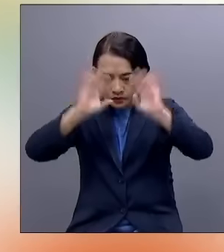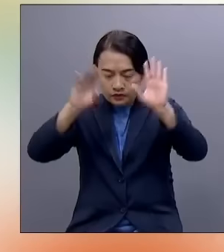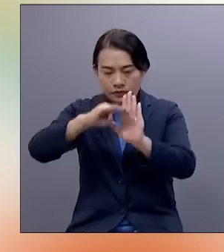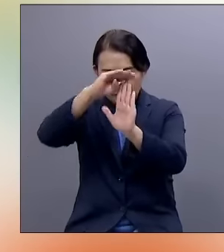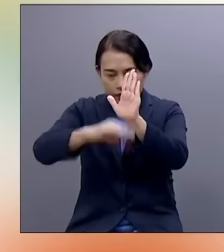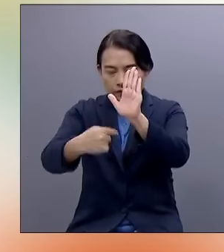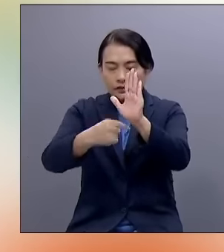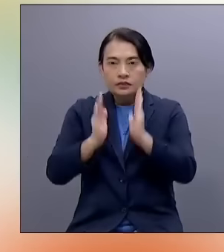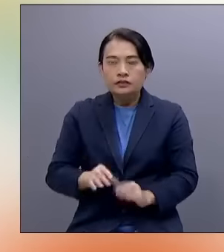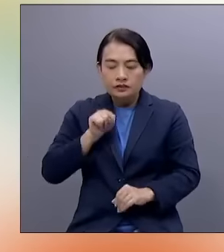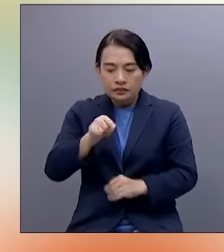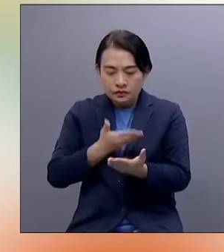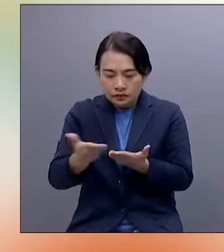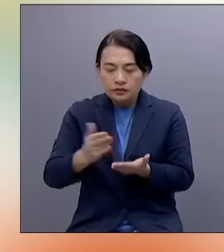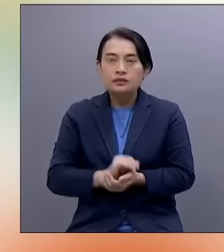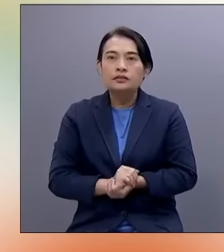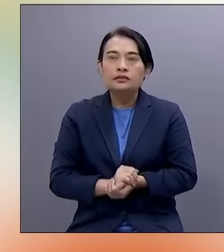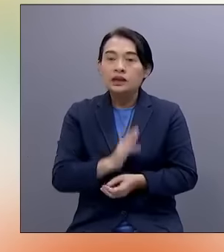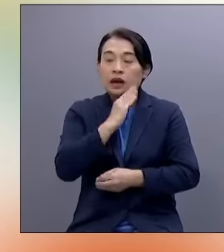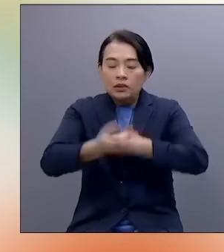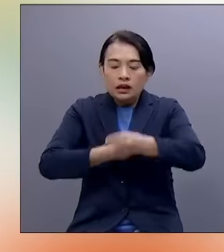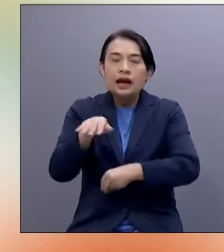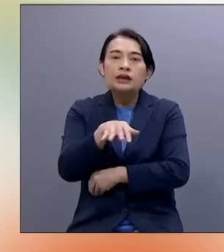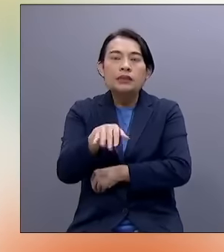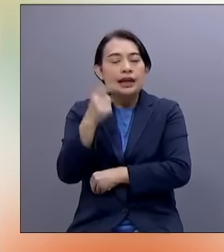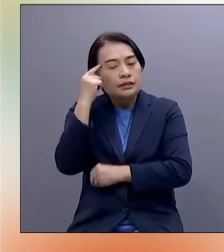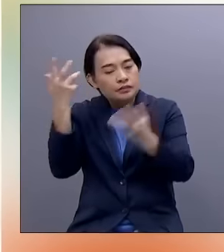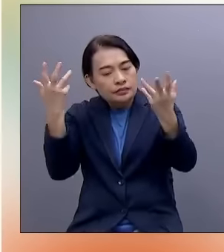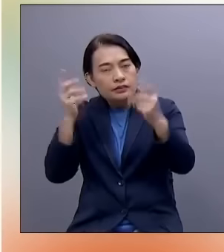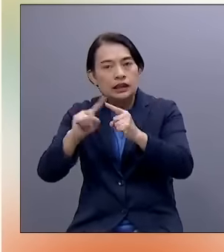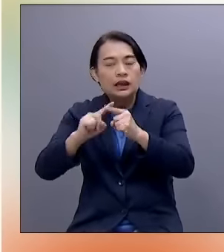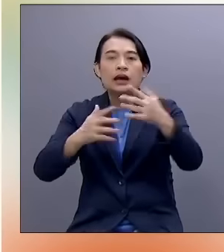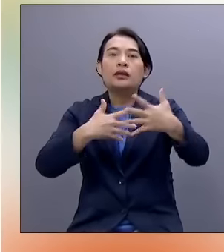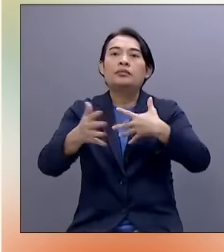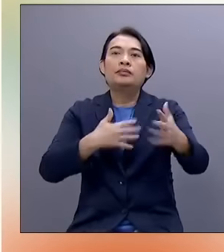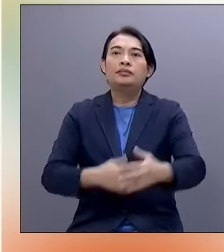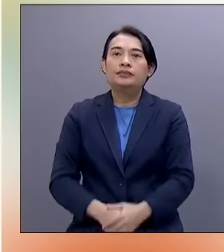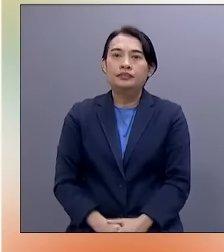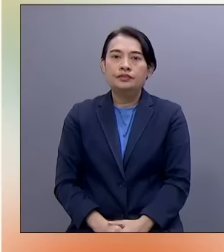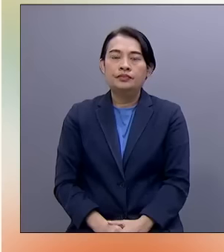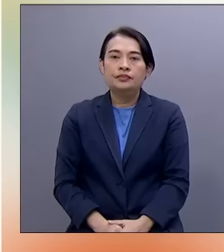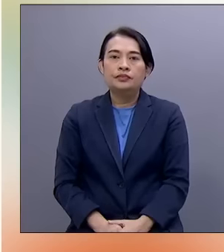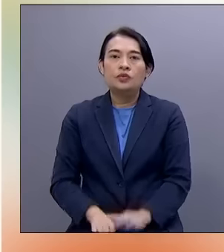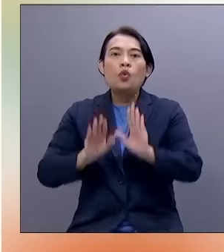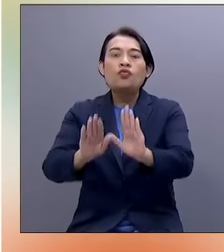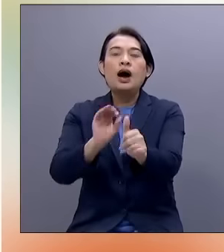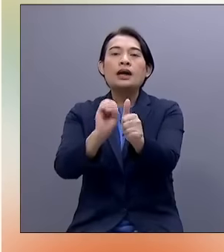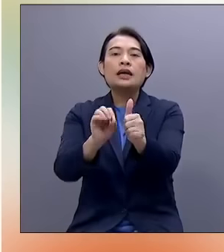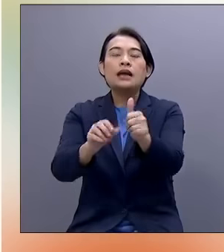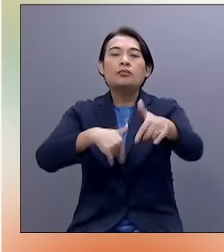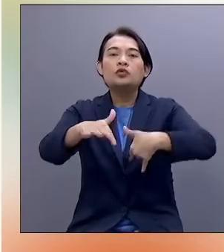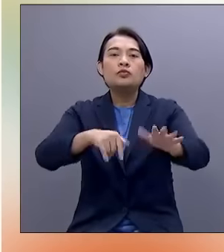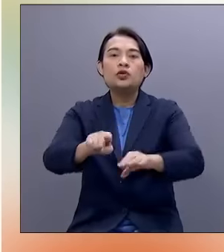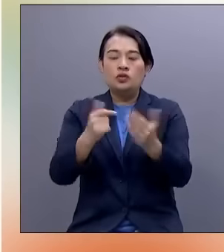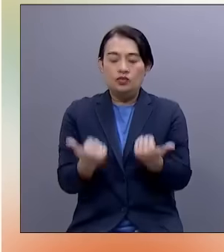คนซื้อนใช่แต่ถ้าคุณทำมาค่าขายปกติอยู่แล้วไม่ไม่ได้มีอะไรครับนะครับอ่ะสุดท้ายพี่พีทฝากคำแนะนำกับคุณผู้ชมหน่อยที่ช่วงเยผม